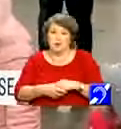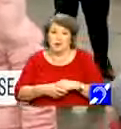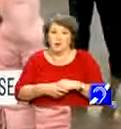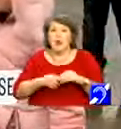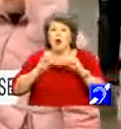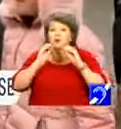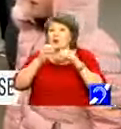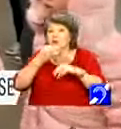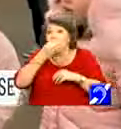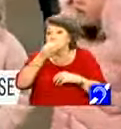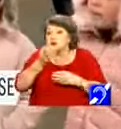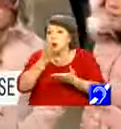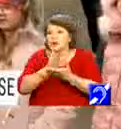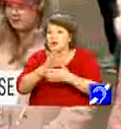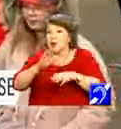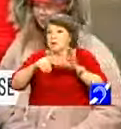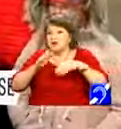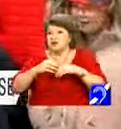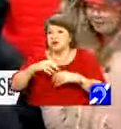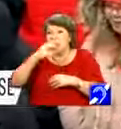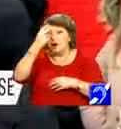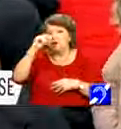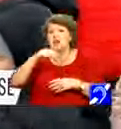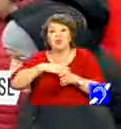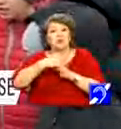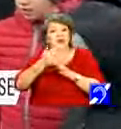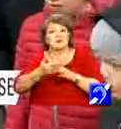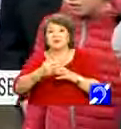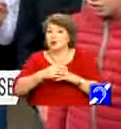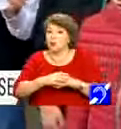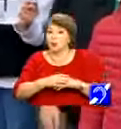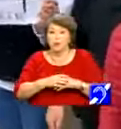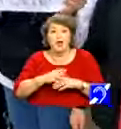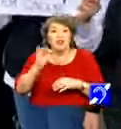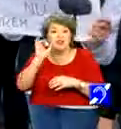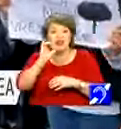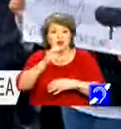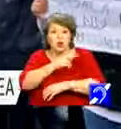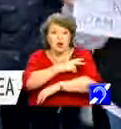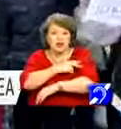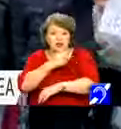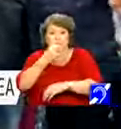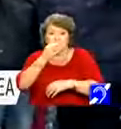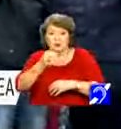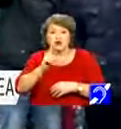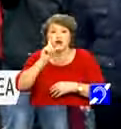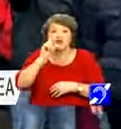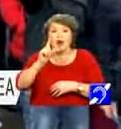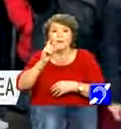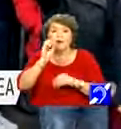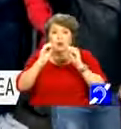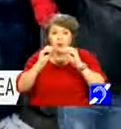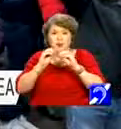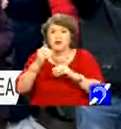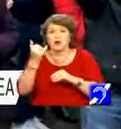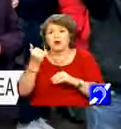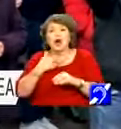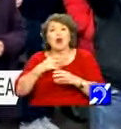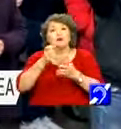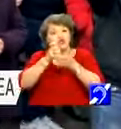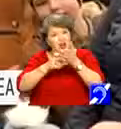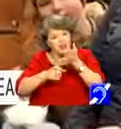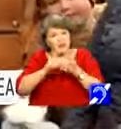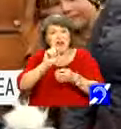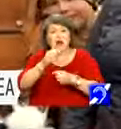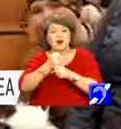Profesorii susțin că decizia ministerului a fost anunțată prea târziu. Potrivit directorului liceului, sunt 7 cadre didactice care au certificat verde,